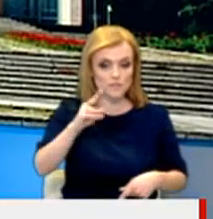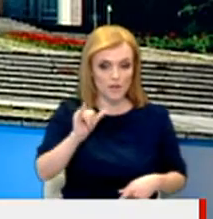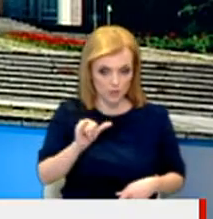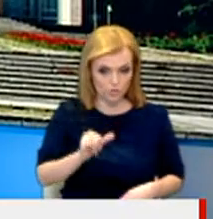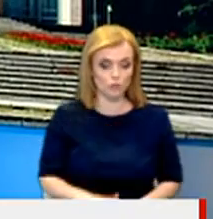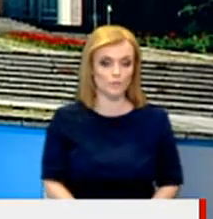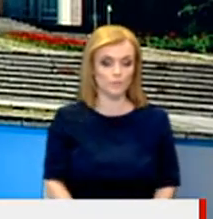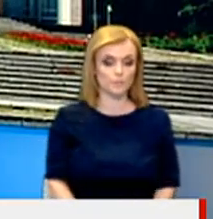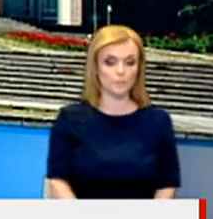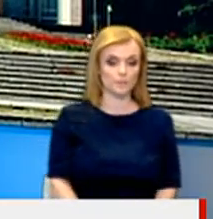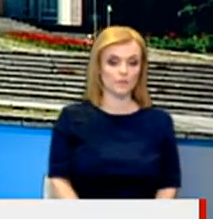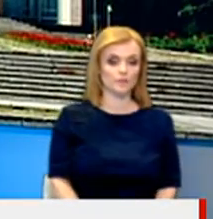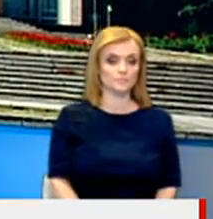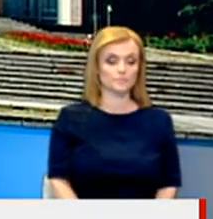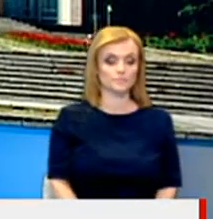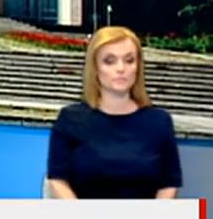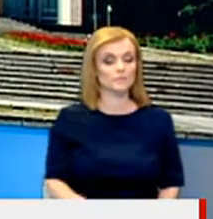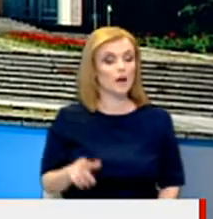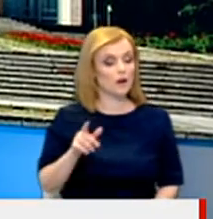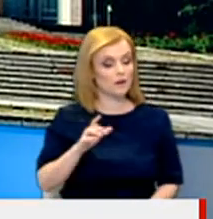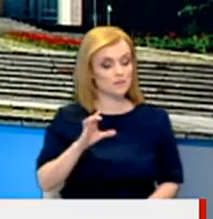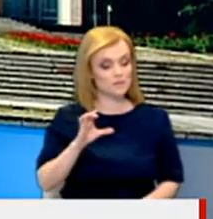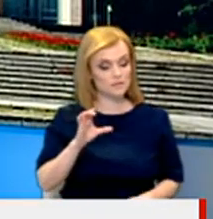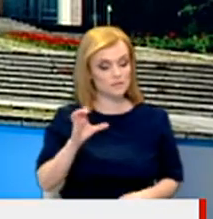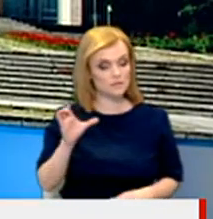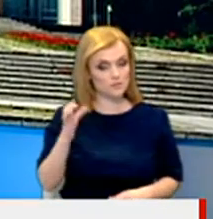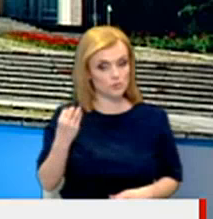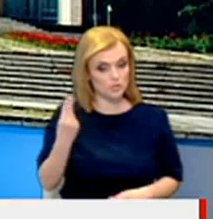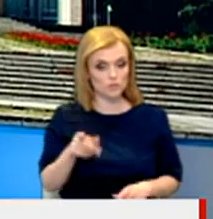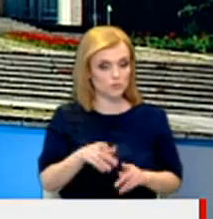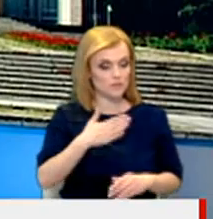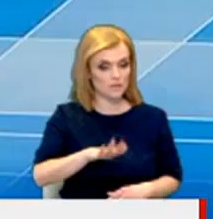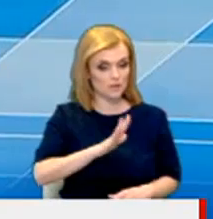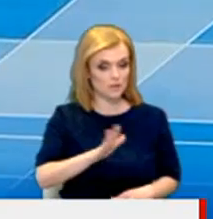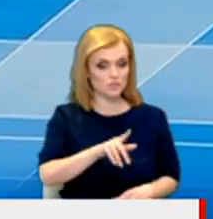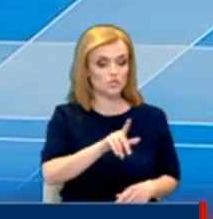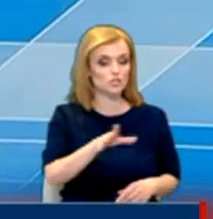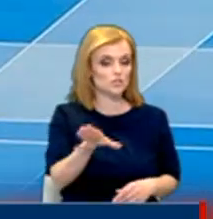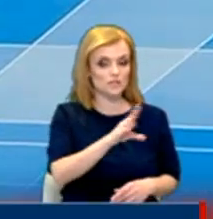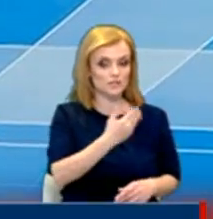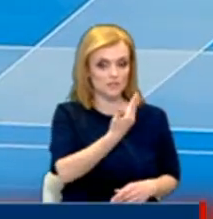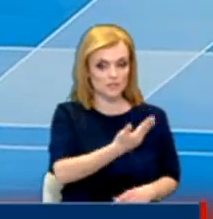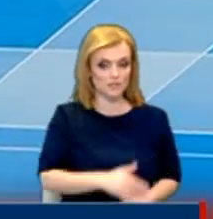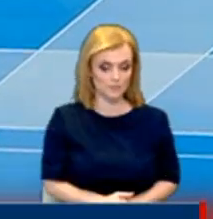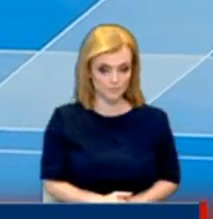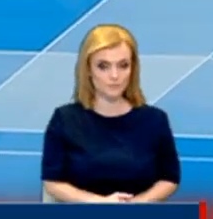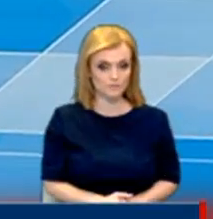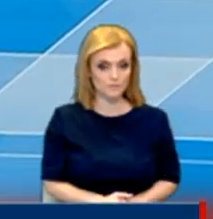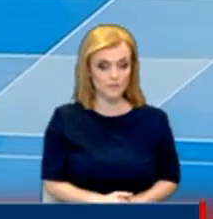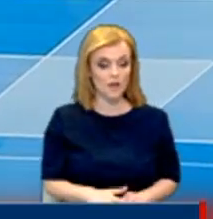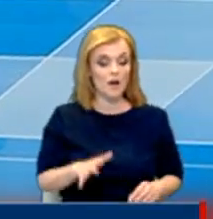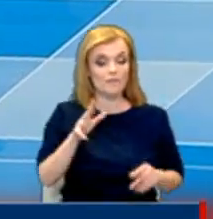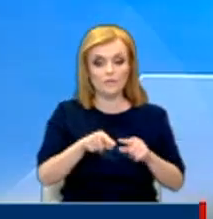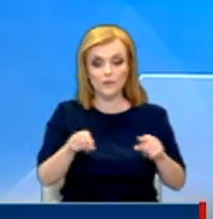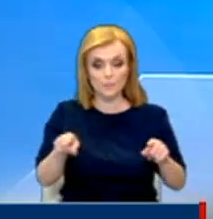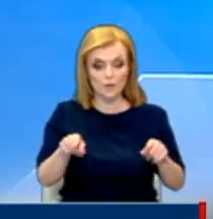provoacă intenționat votarea moțiunii de cenzură pentru a se absolvi de eșecuri. În timpul emisiunii Punctul pe azi de la